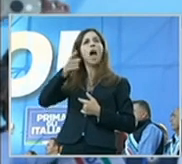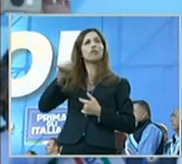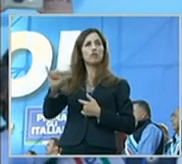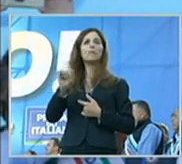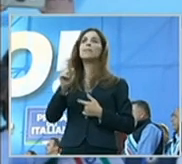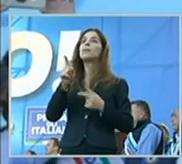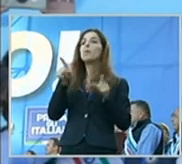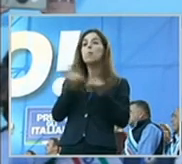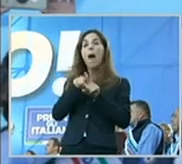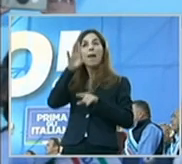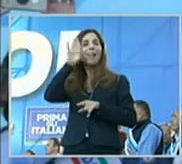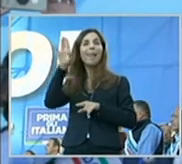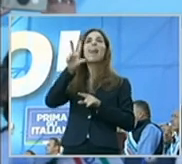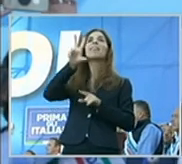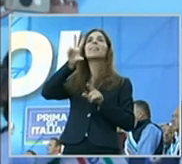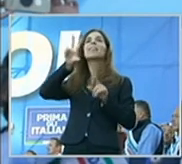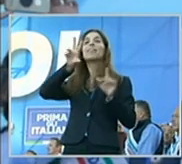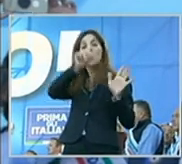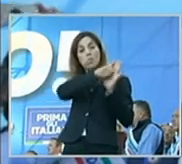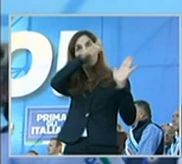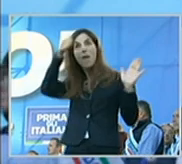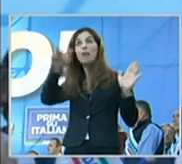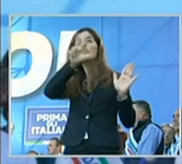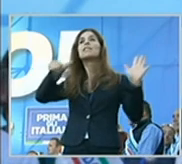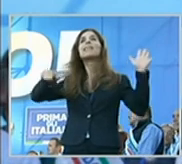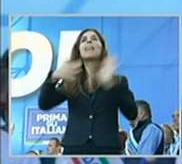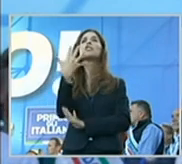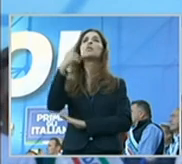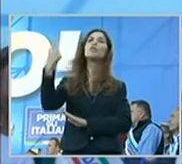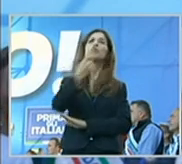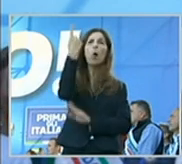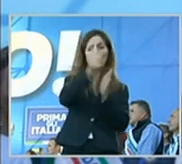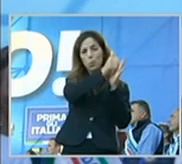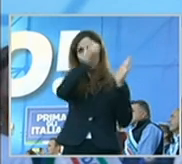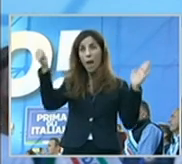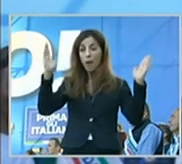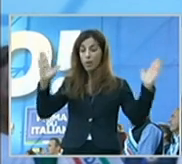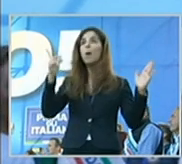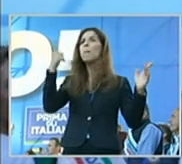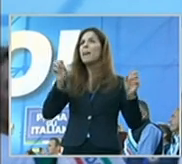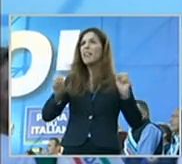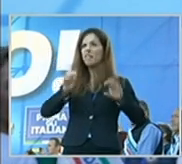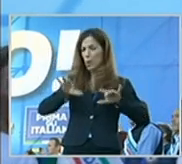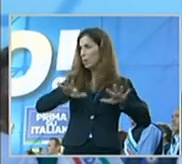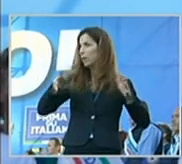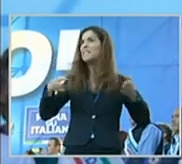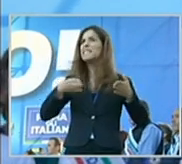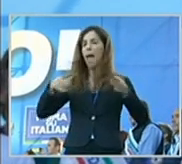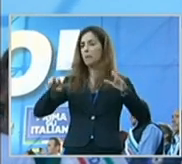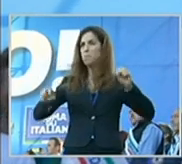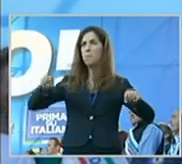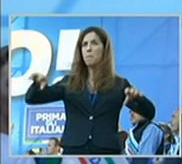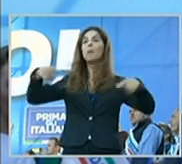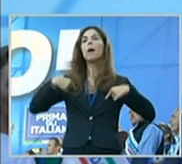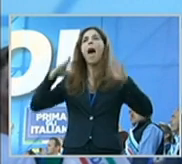attenta 365 giorni all'anno per togliere i rifiuti che si accumulano per le strade di Roma, visto